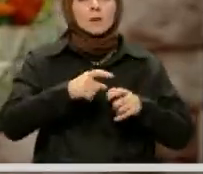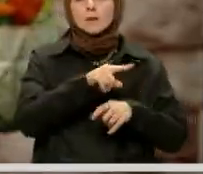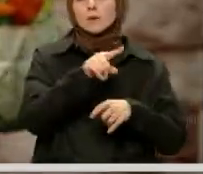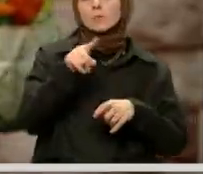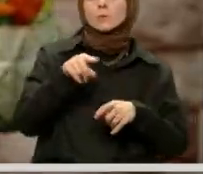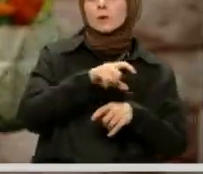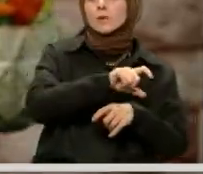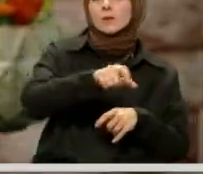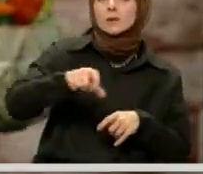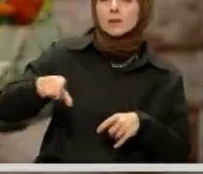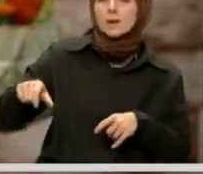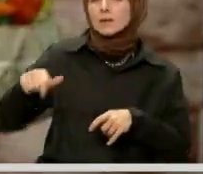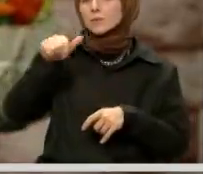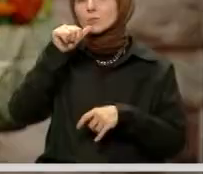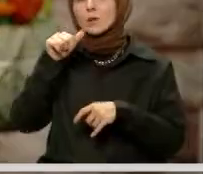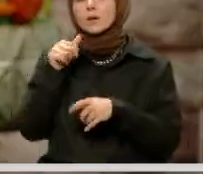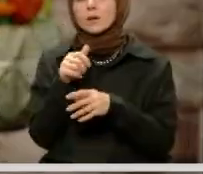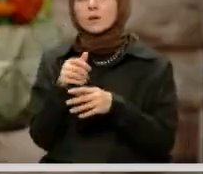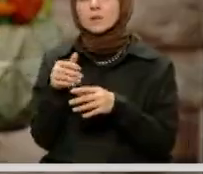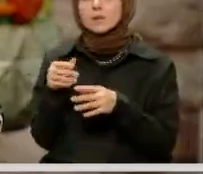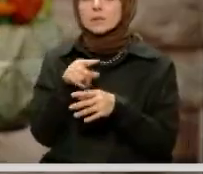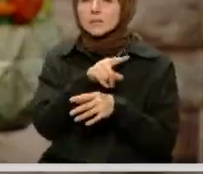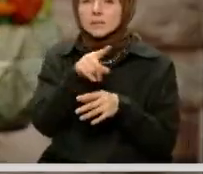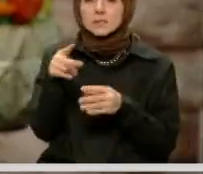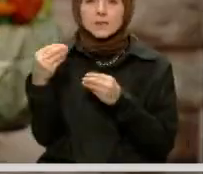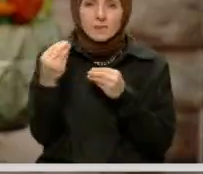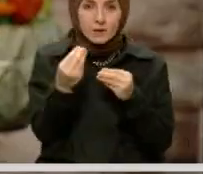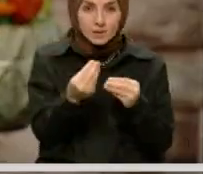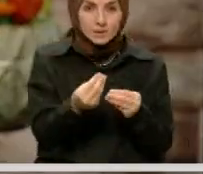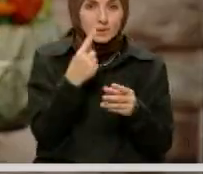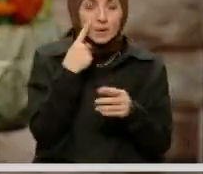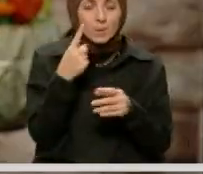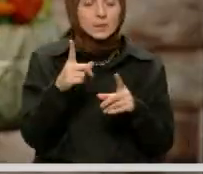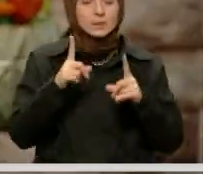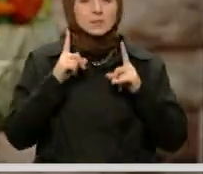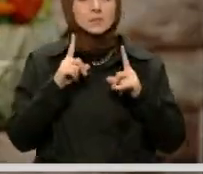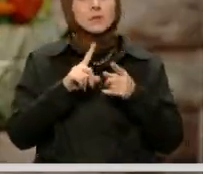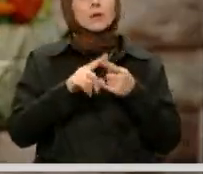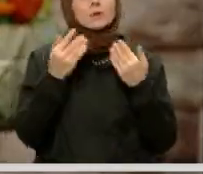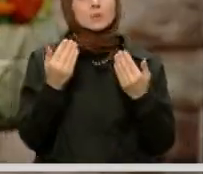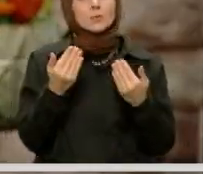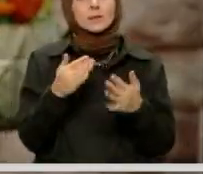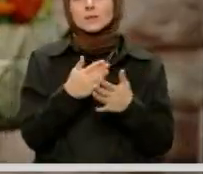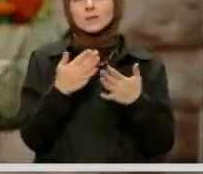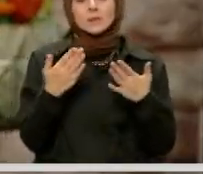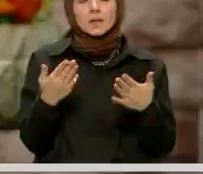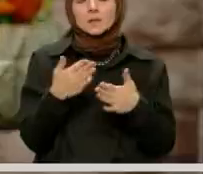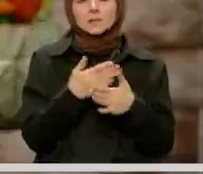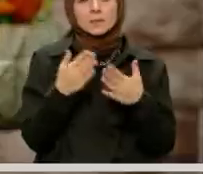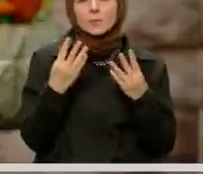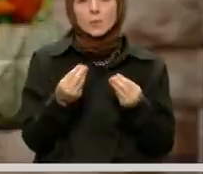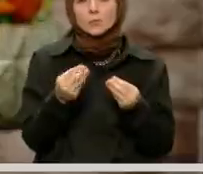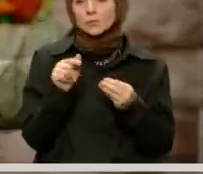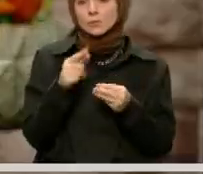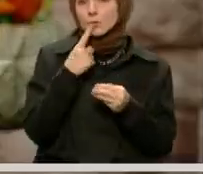pınarlarla, kaynaklarla desteklesin. Bakın istiğfarın ve duanın neye sebep olur? Biz şunu